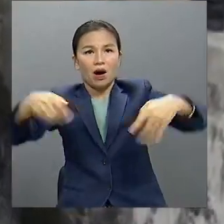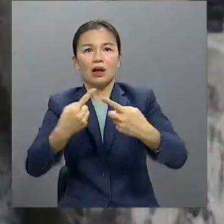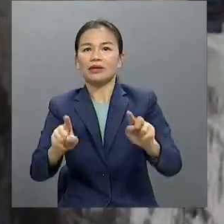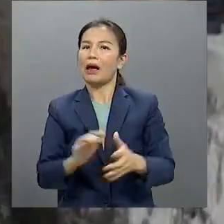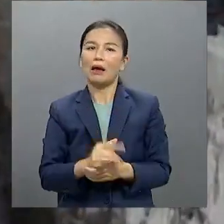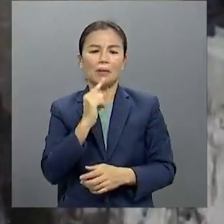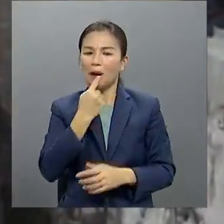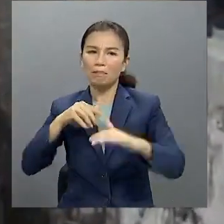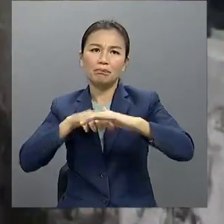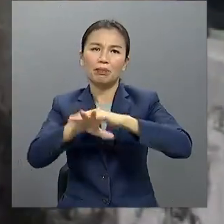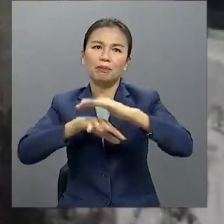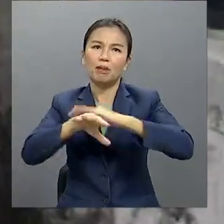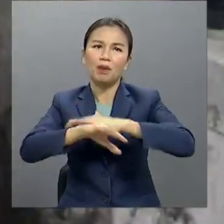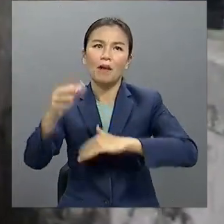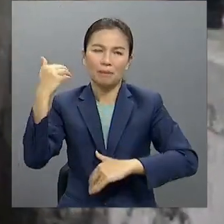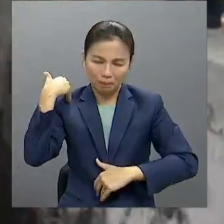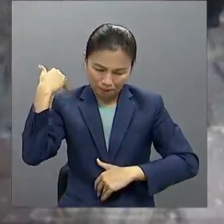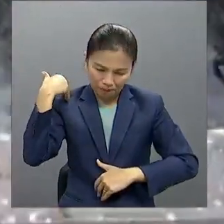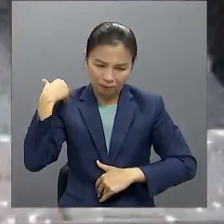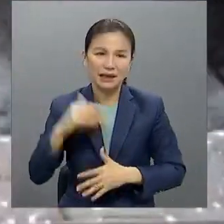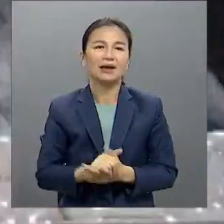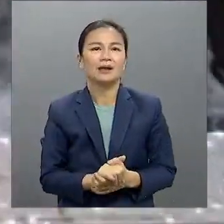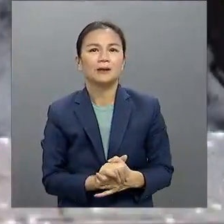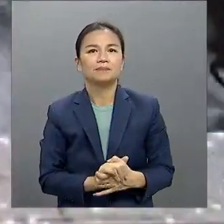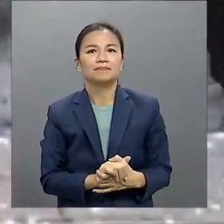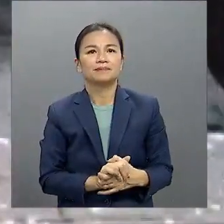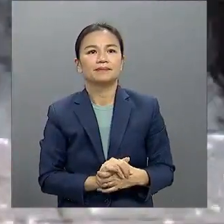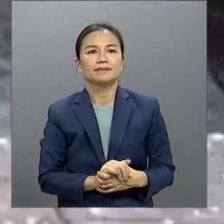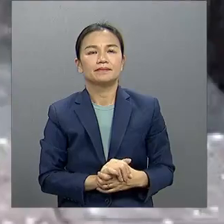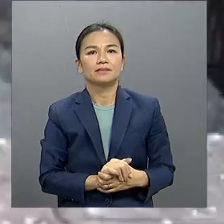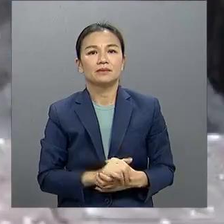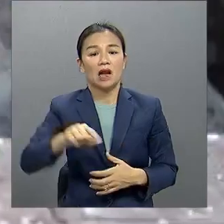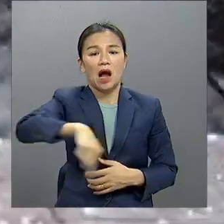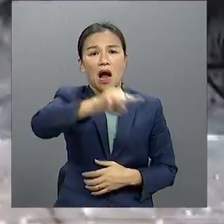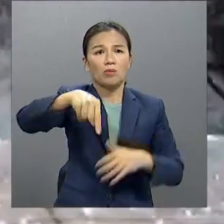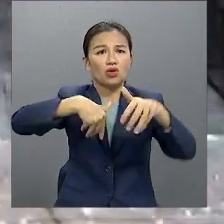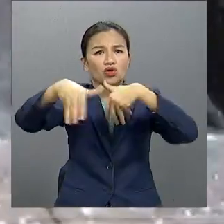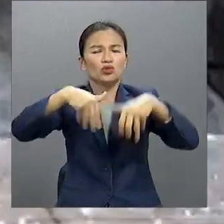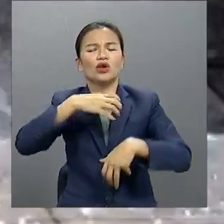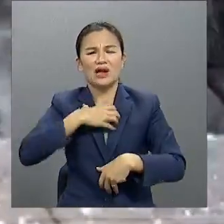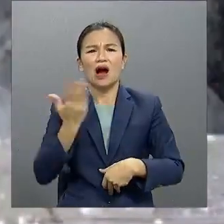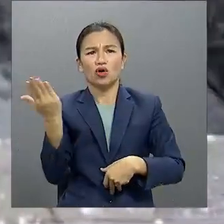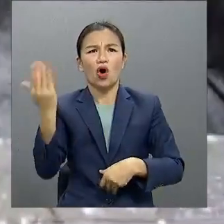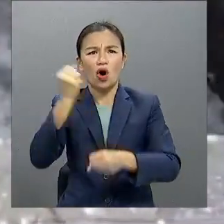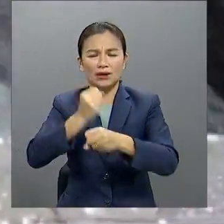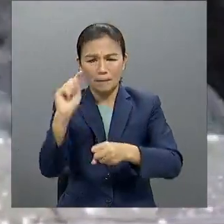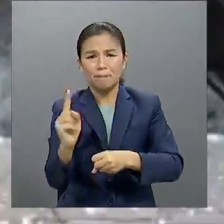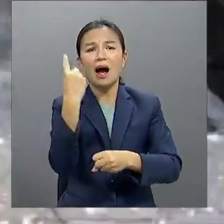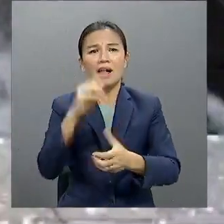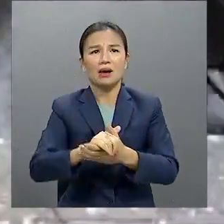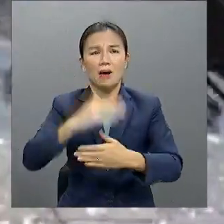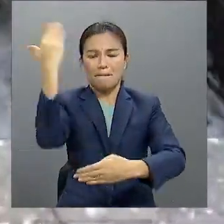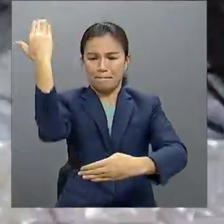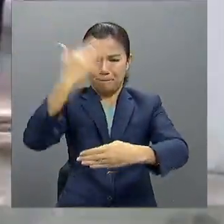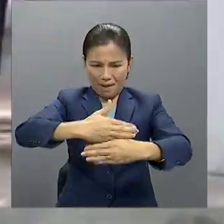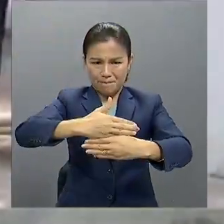น้ำเค็มก็ยังทะลักเข้าไปในพื้นที่ของชาวบ้านนะคะชาวบ้านเขาก็เลยบอกว่าเนี่ยต้องการให้ทำบล็อกคันนอกคือเรียกว่ากั้น